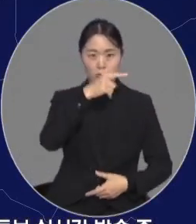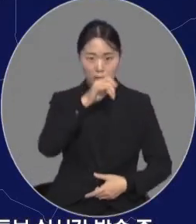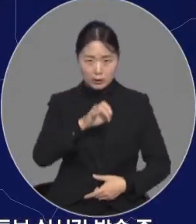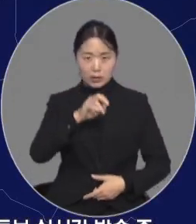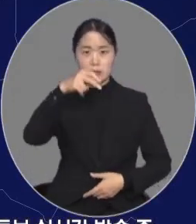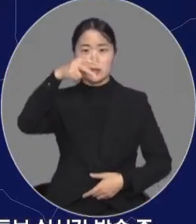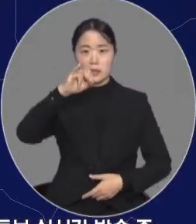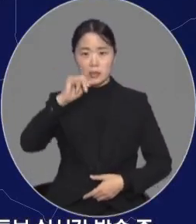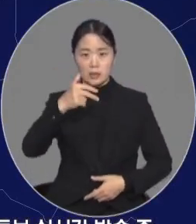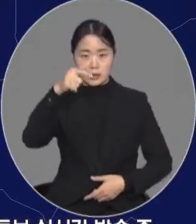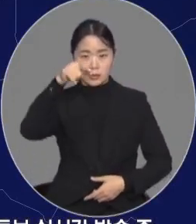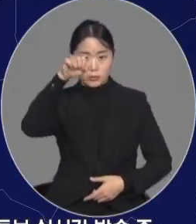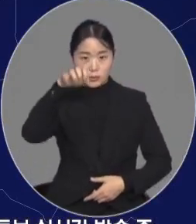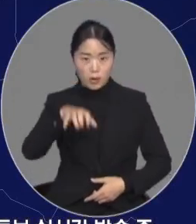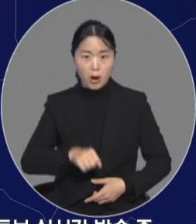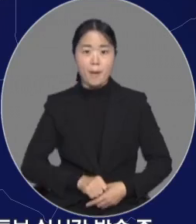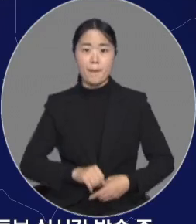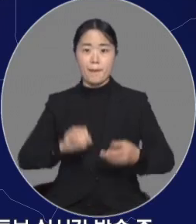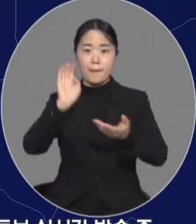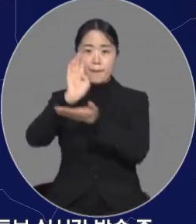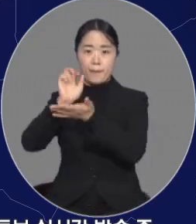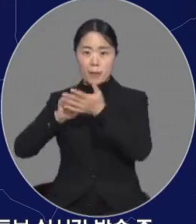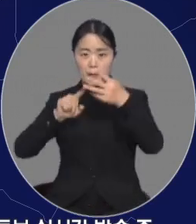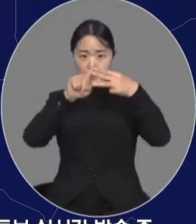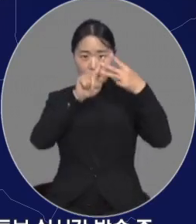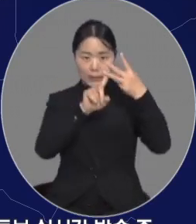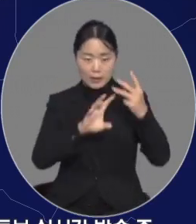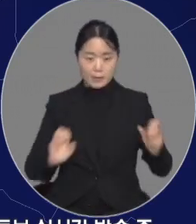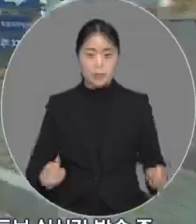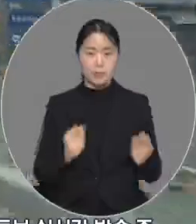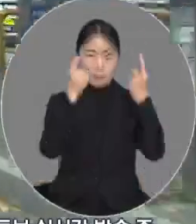울주군 범서읍 등에서 동시다발적으로 발생했습니다.